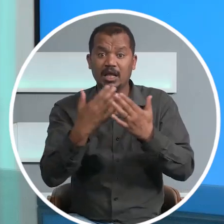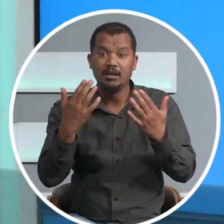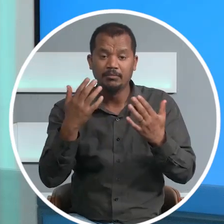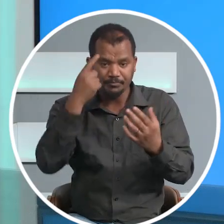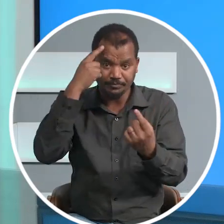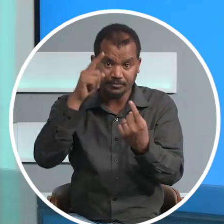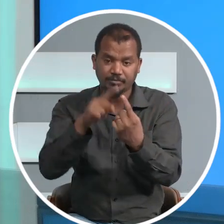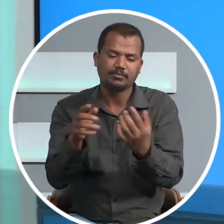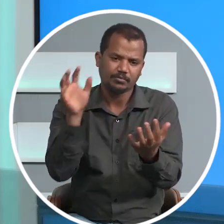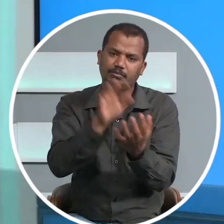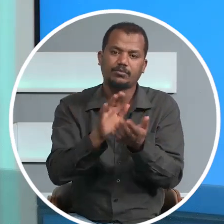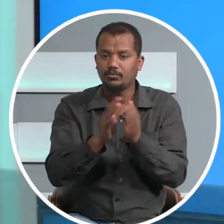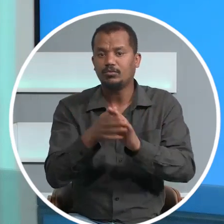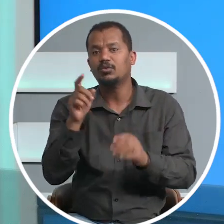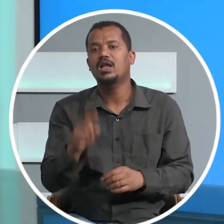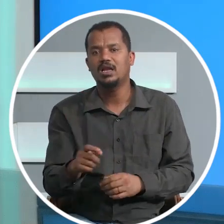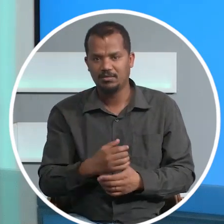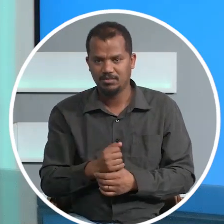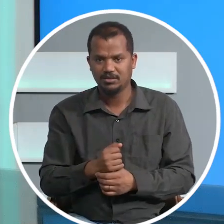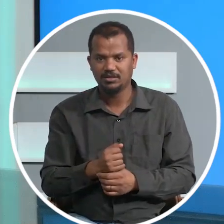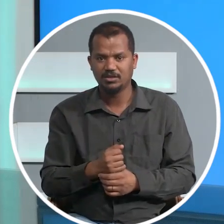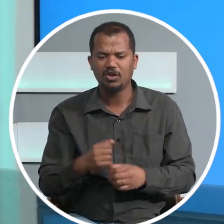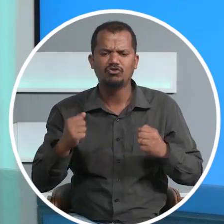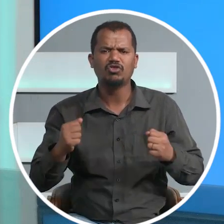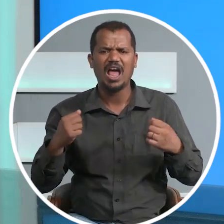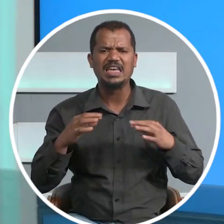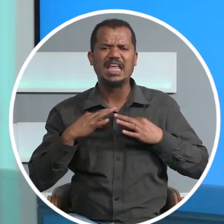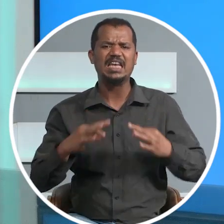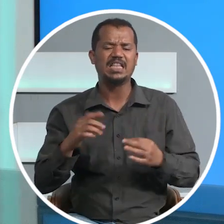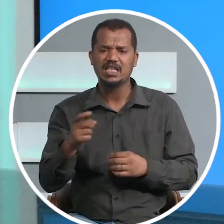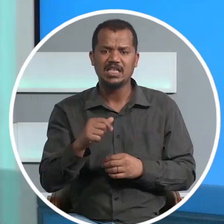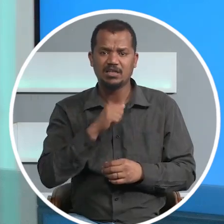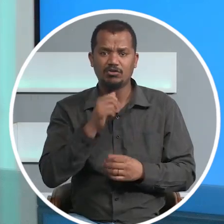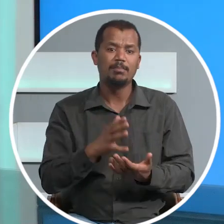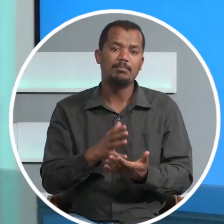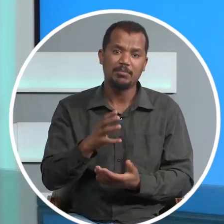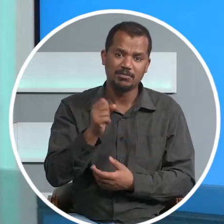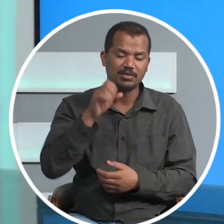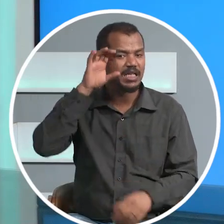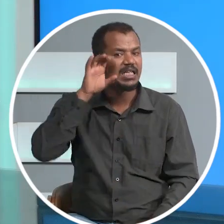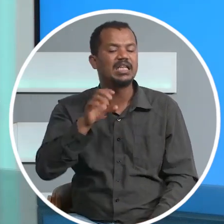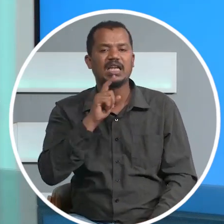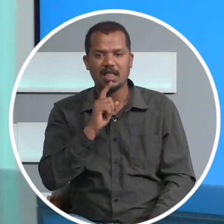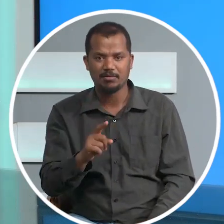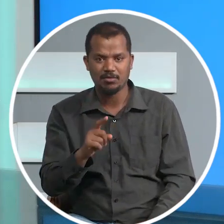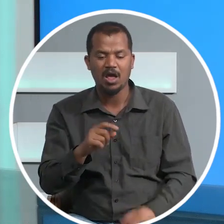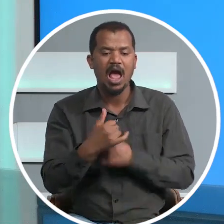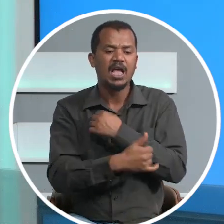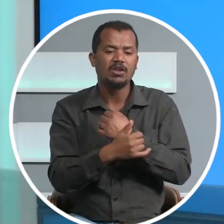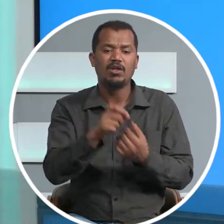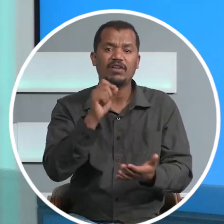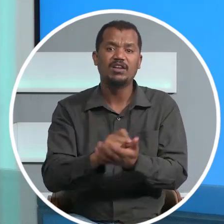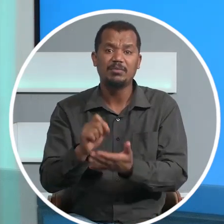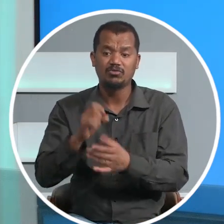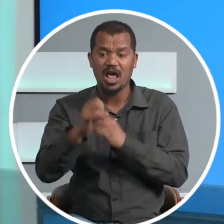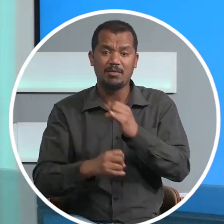کد اکاتاش مونهالو بطلونم آنی یه چرو تا رگنات گوداسه آن مبتم گنده تامنو اگری تو میفرم چه